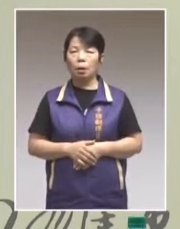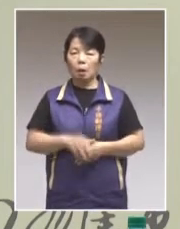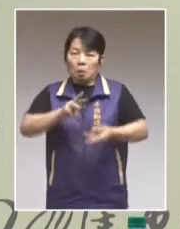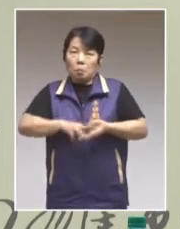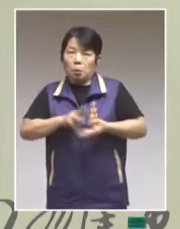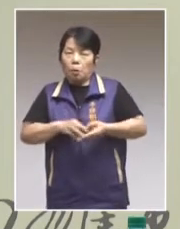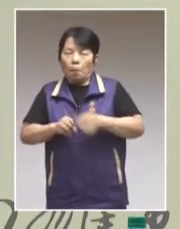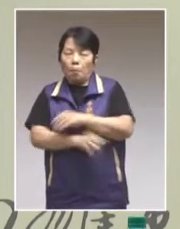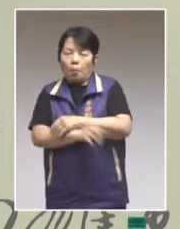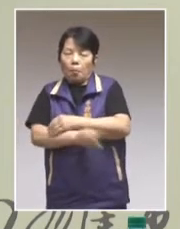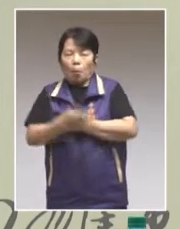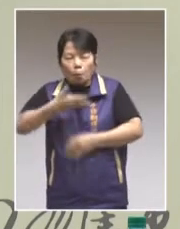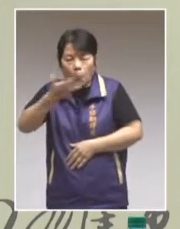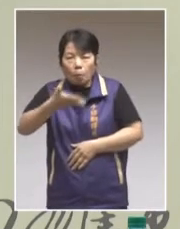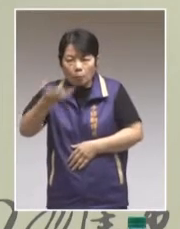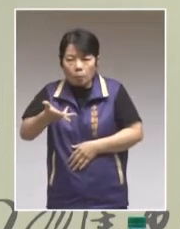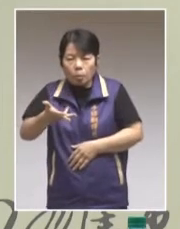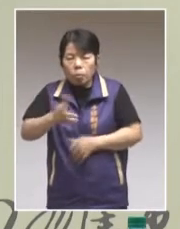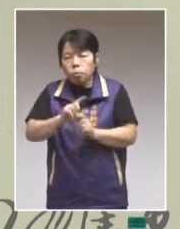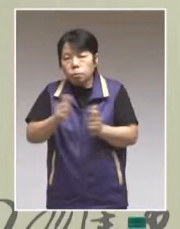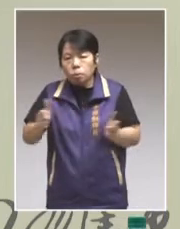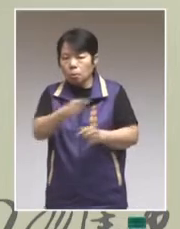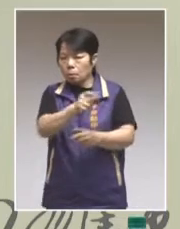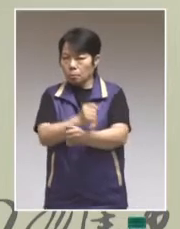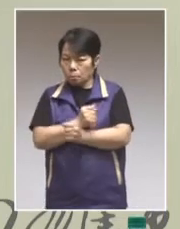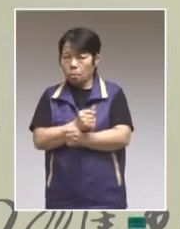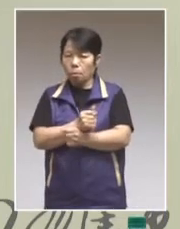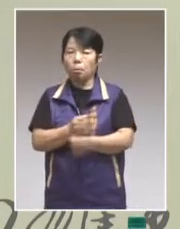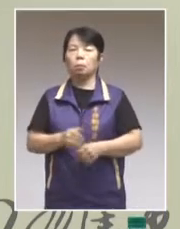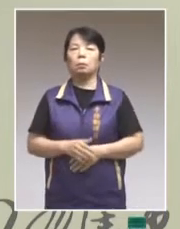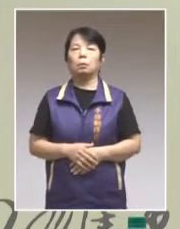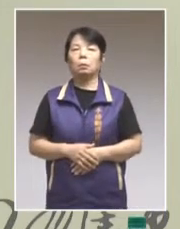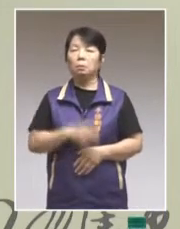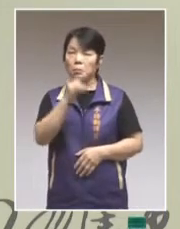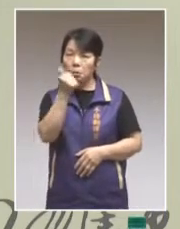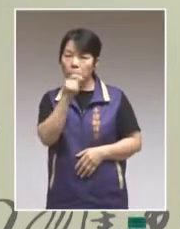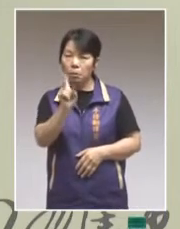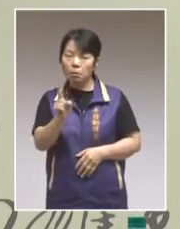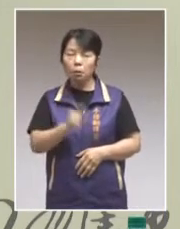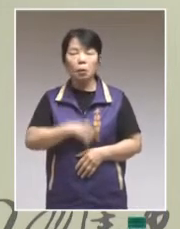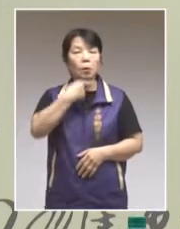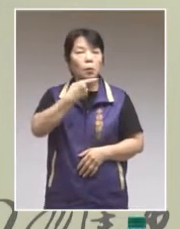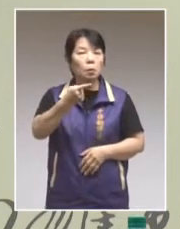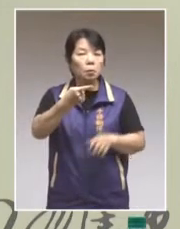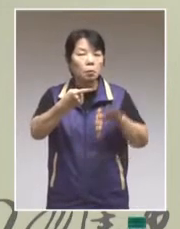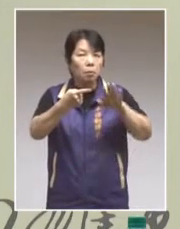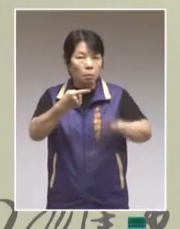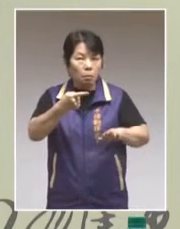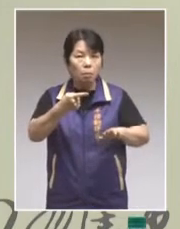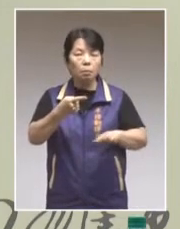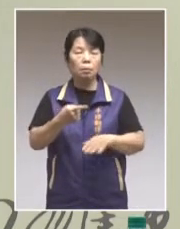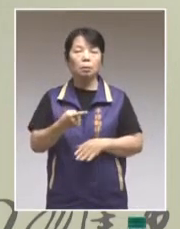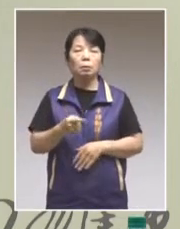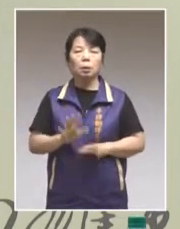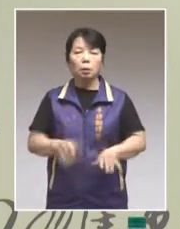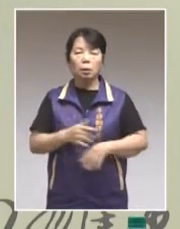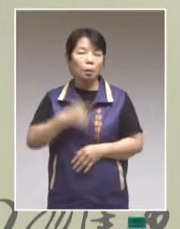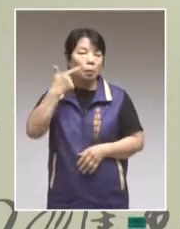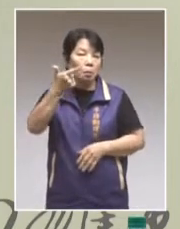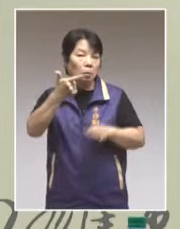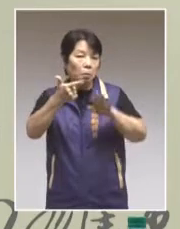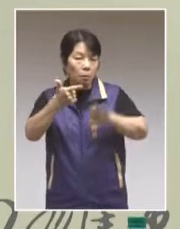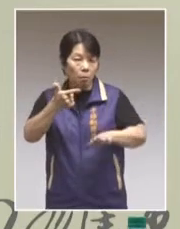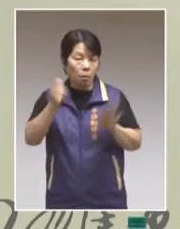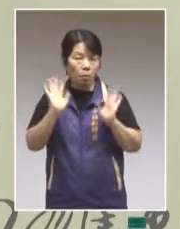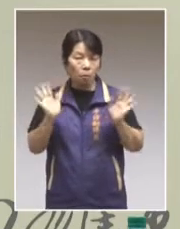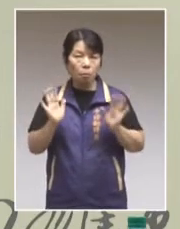个漏屎吐啦，等等这個，即爱做细致的，尤其。一岁以下的囡仔，还是讲甚至是六个月以下的囡